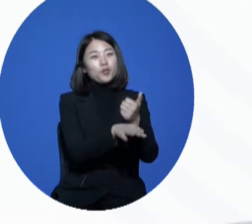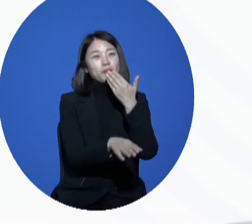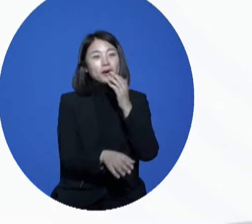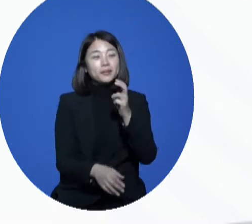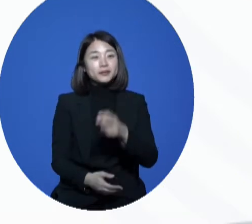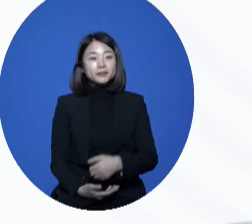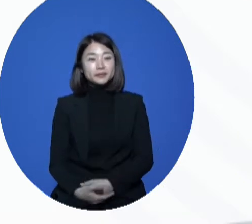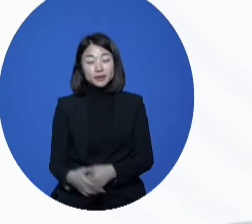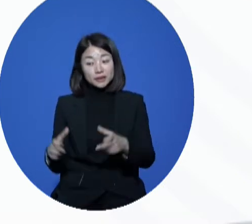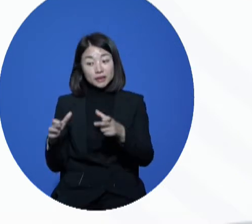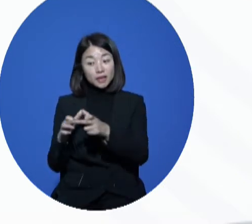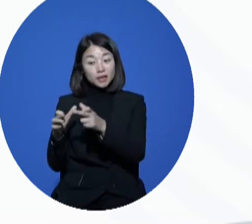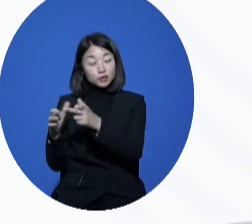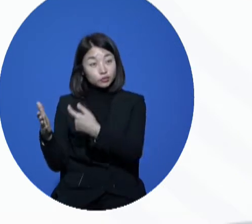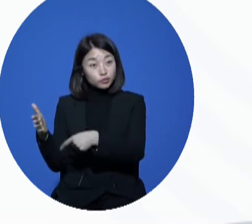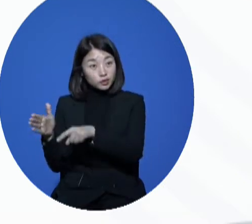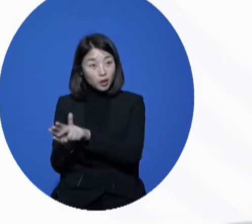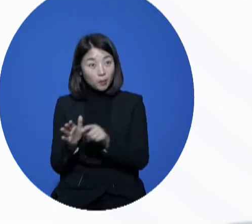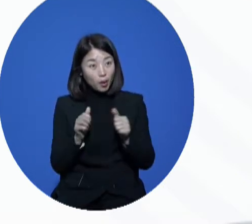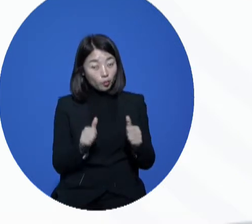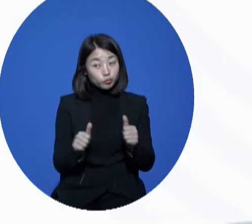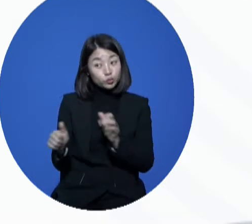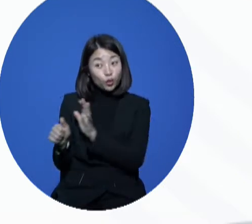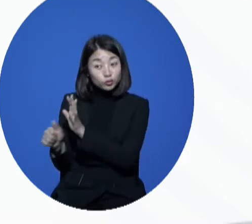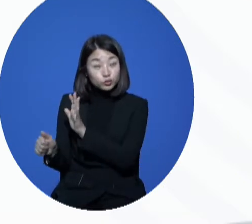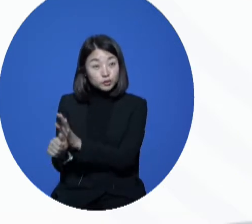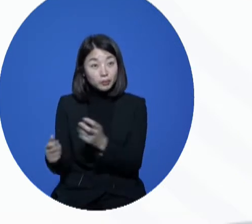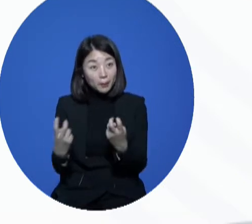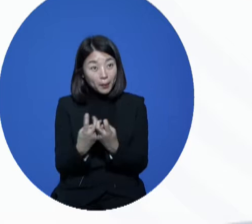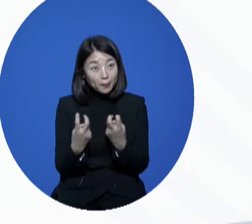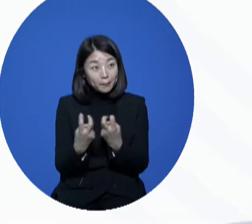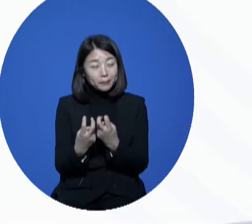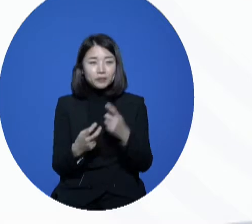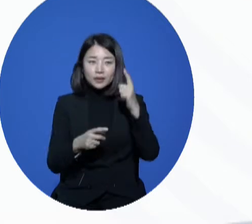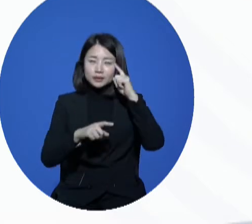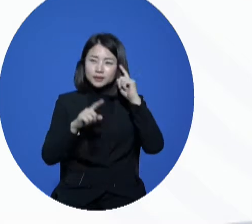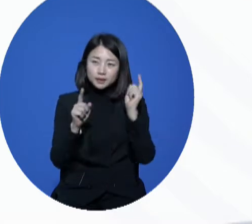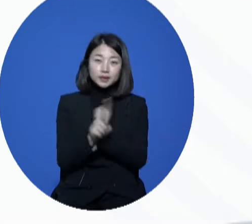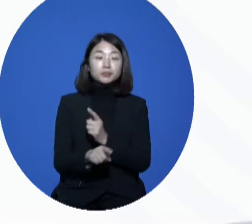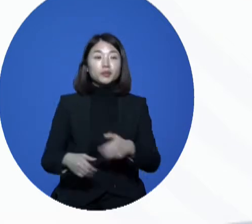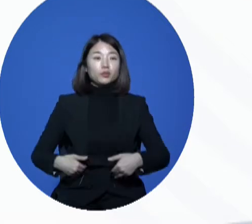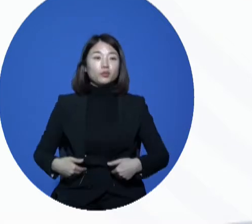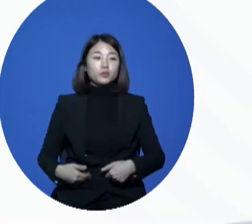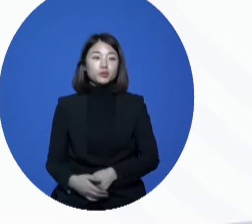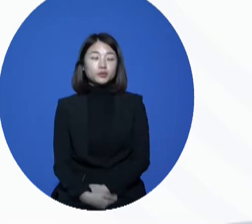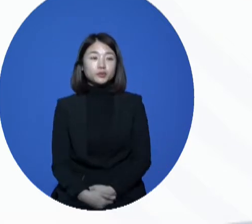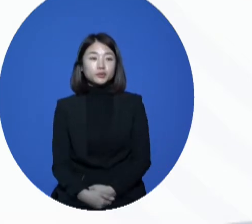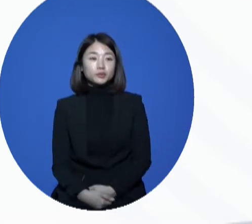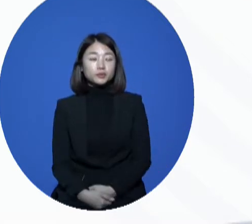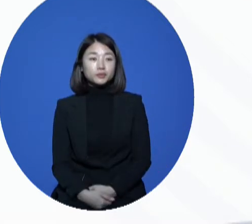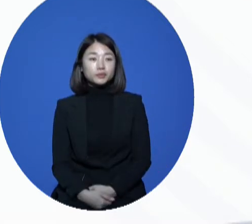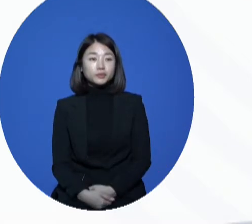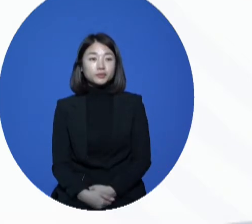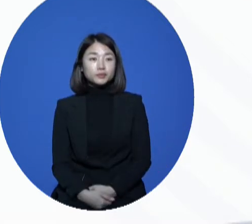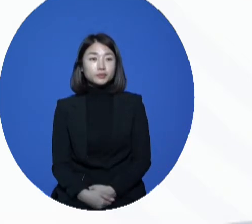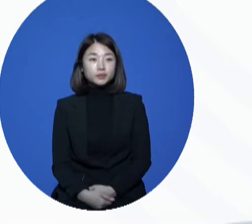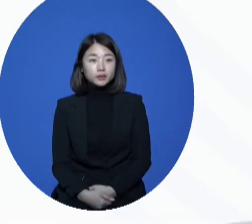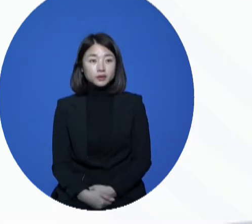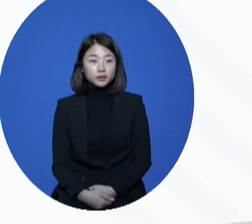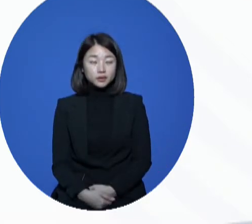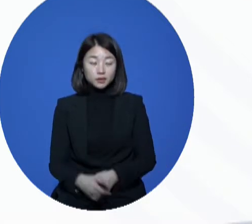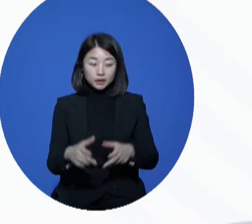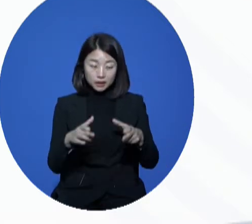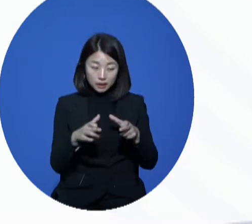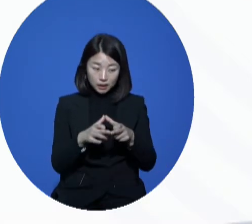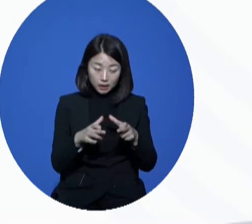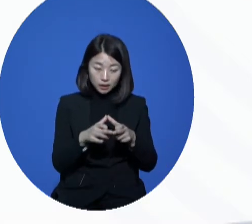하지만 장애인들을 위한 이러한 법적 옹호 활동에 대한 인식을 제고하기 위해서는 모두가 특히 장애인과